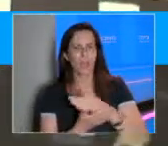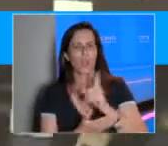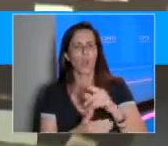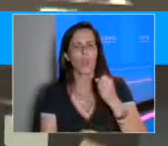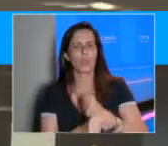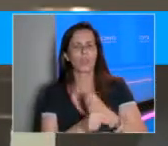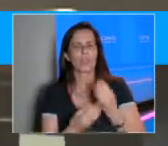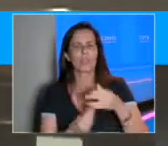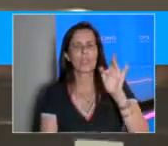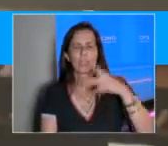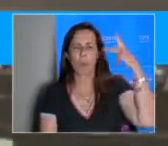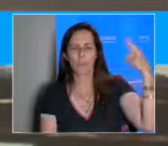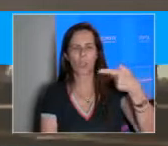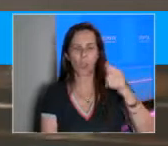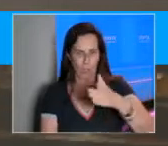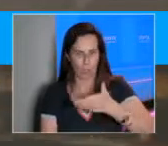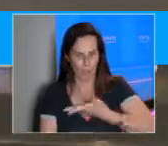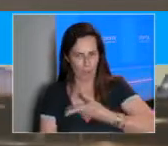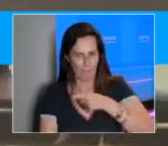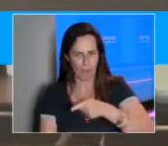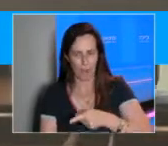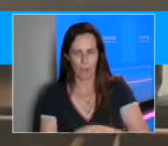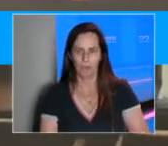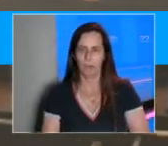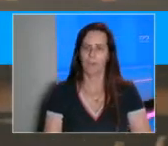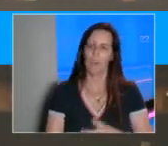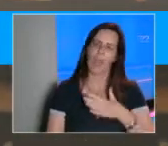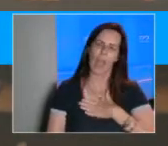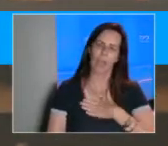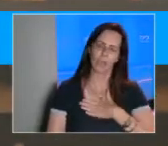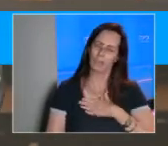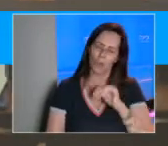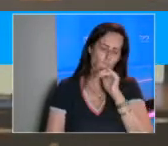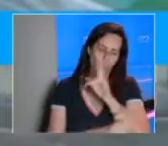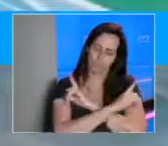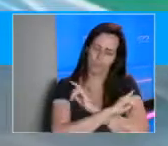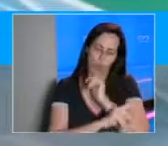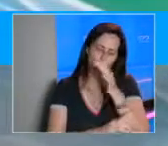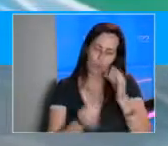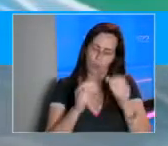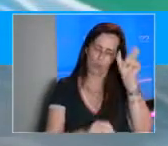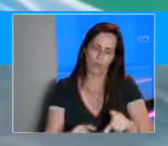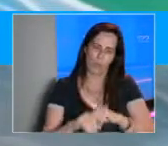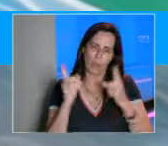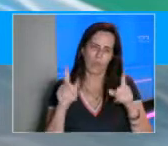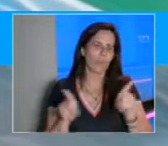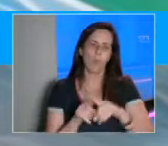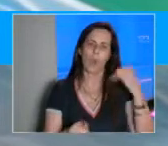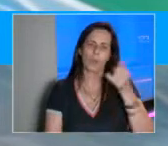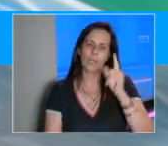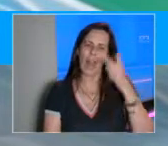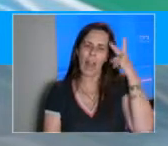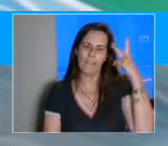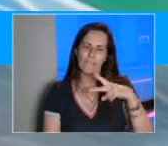לנקוט בצעדים נגד פרופסור גרוטו מקובלת עליך? אני נמנע מלשפוט אחרים, אבל כמו תמיד צריך